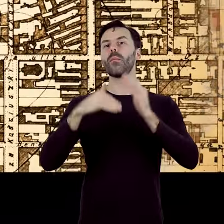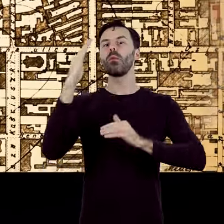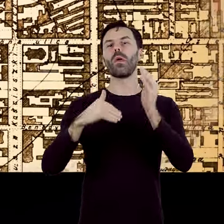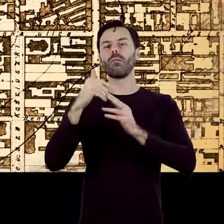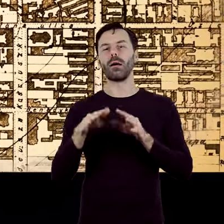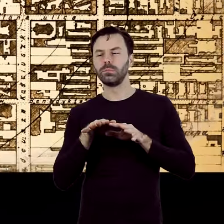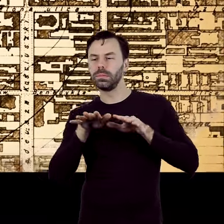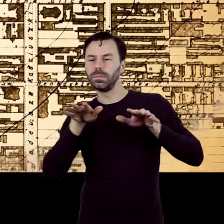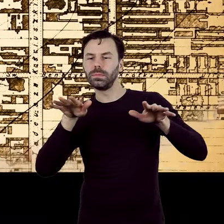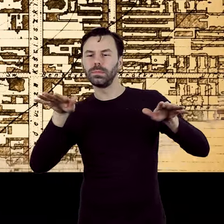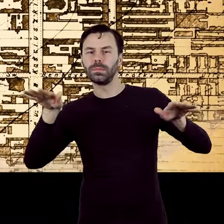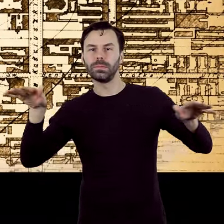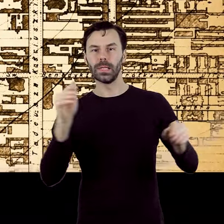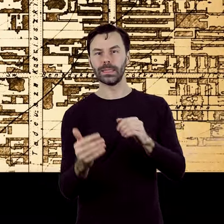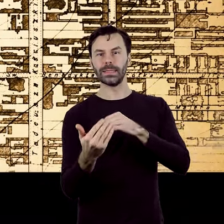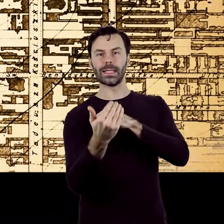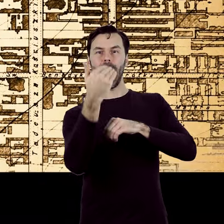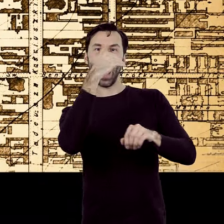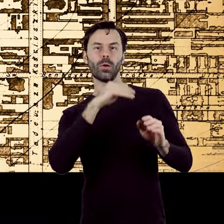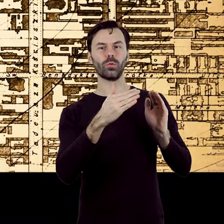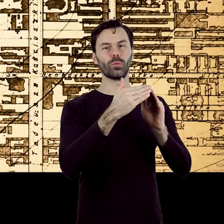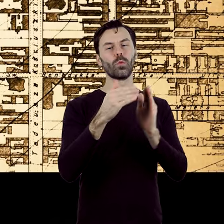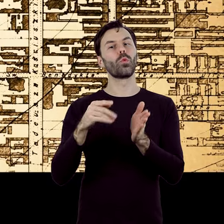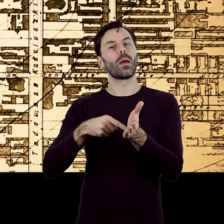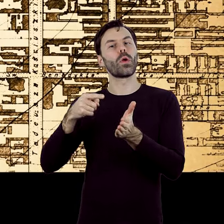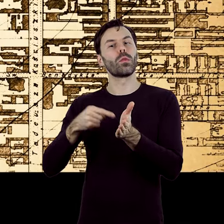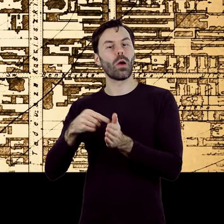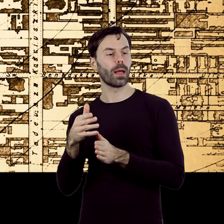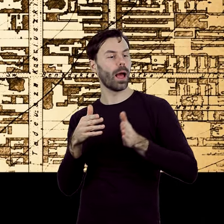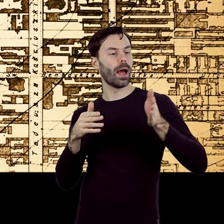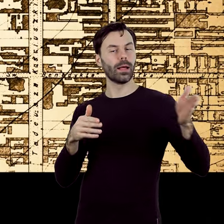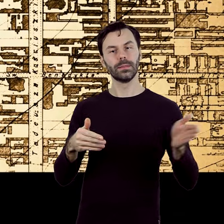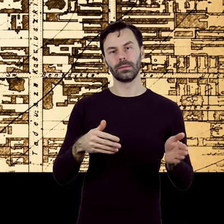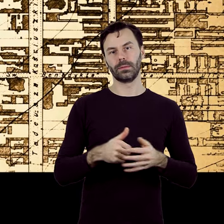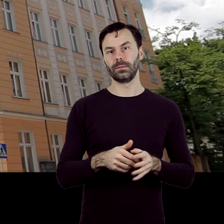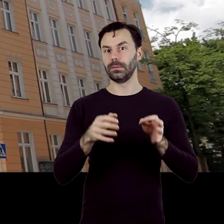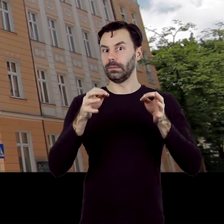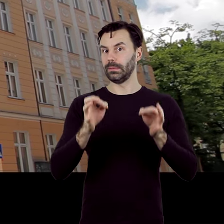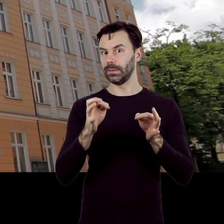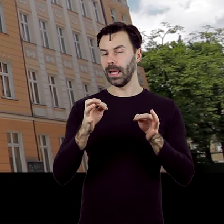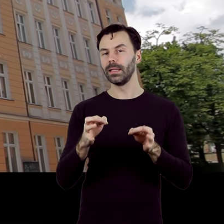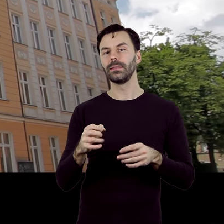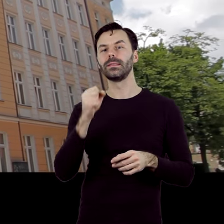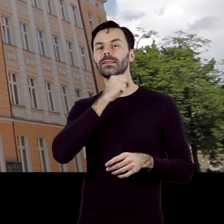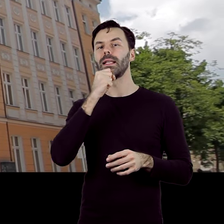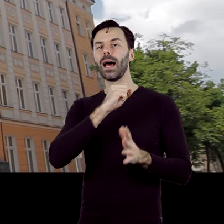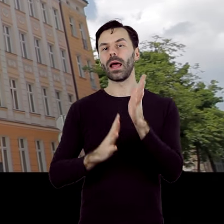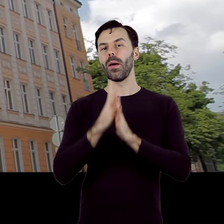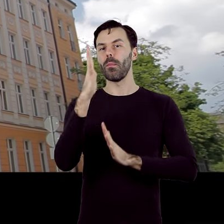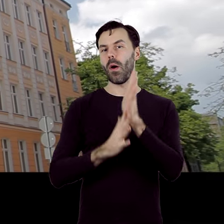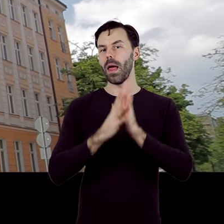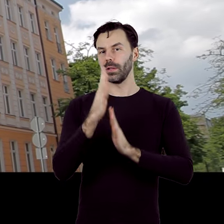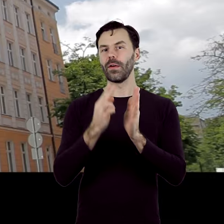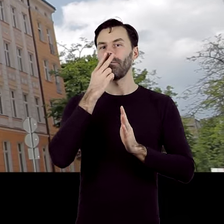na pola położone na zachód od ulic Zachodniej, Piotrkowskiej i Wólczańskiej. Obecnie Stare Polesie jest żywym pomnikiem